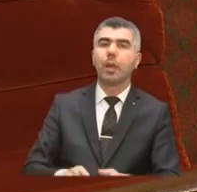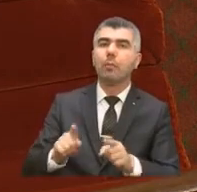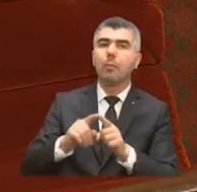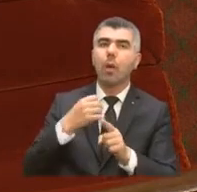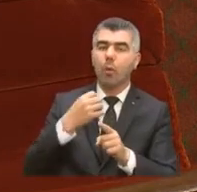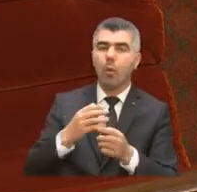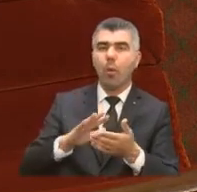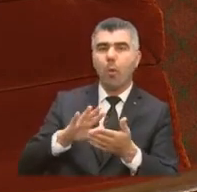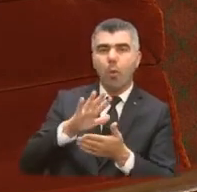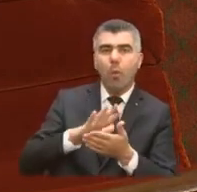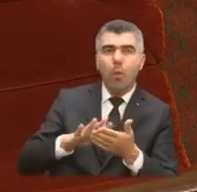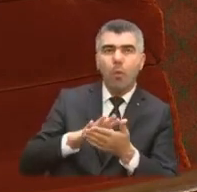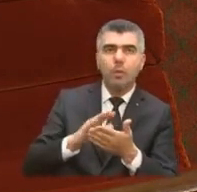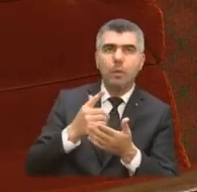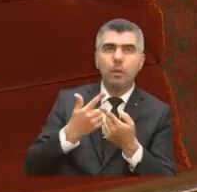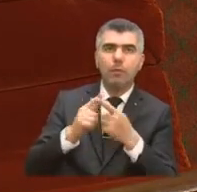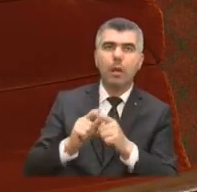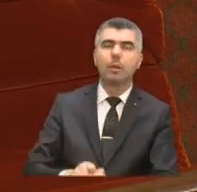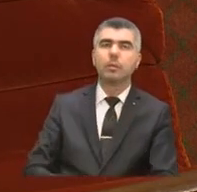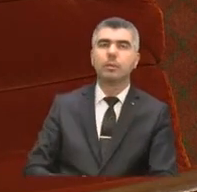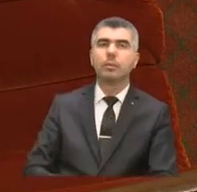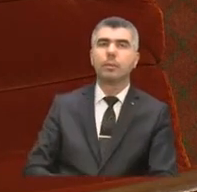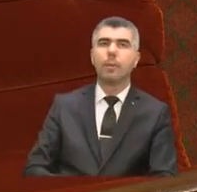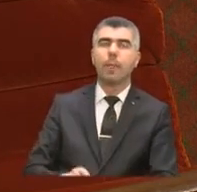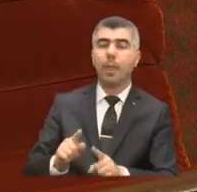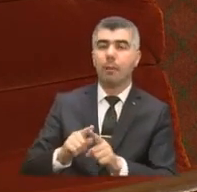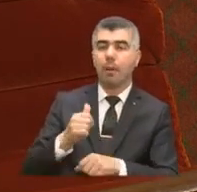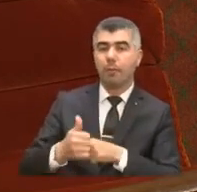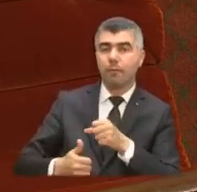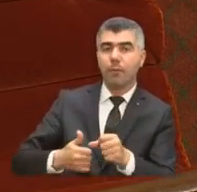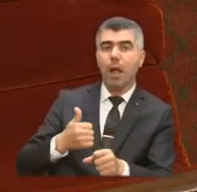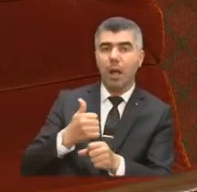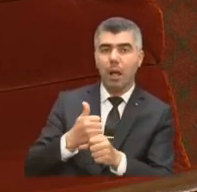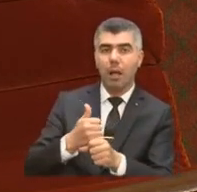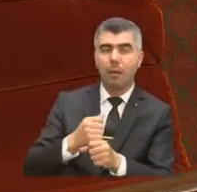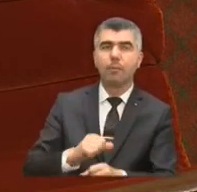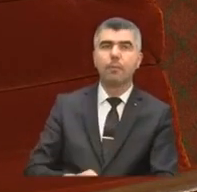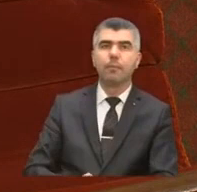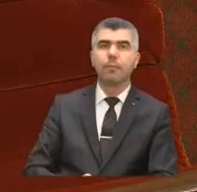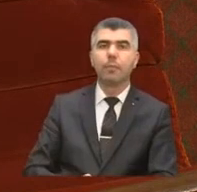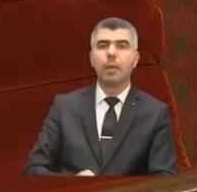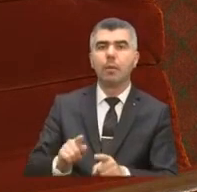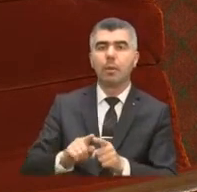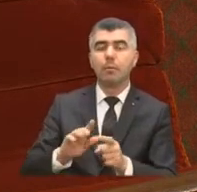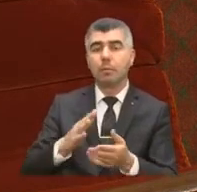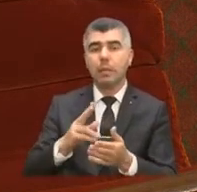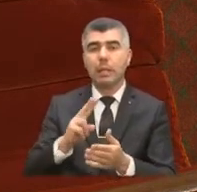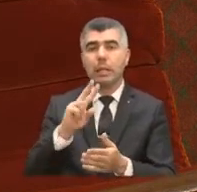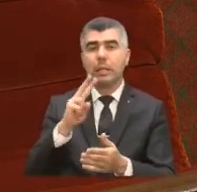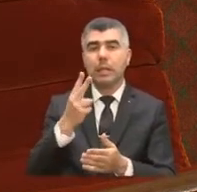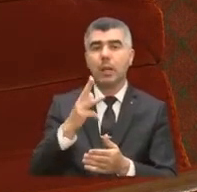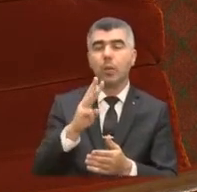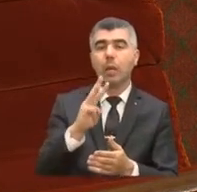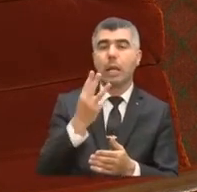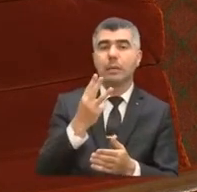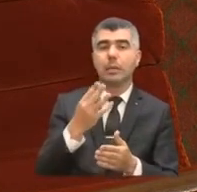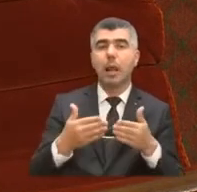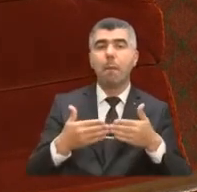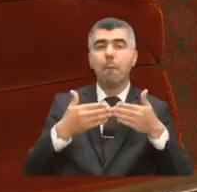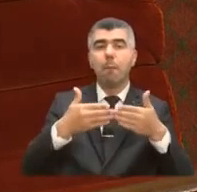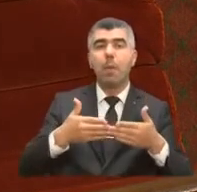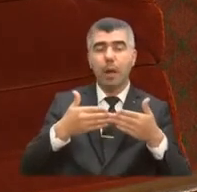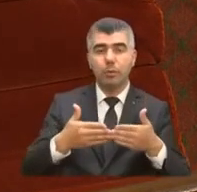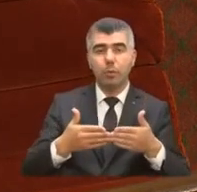طاقه العرض وتنويع نقاط العبور. فهاد السنه هذه تعبئت 32 سفينه تشتغل على 12 خط